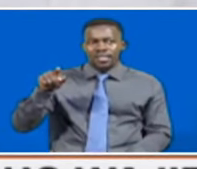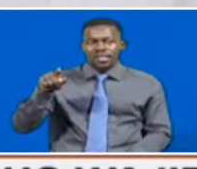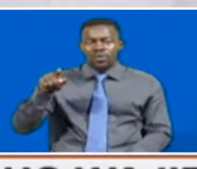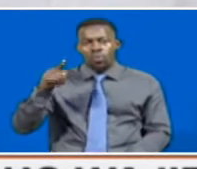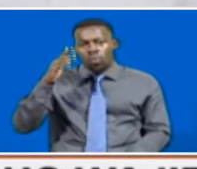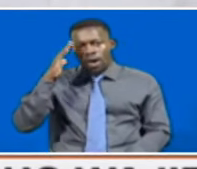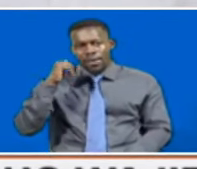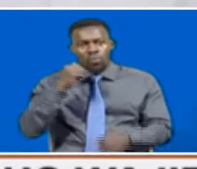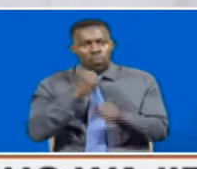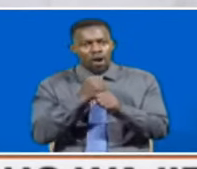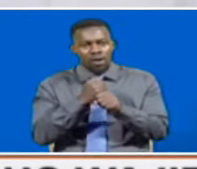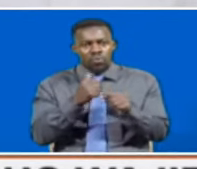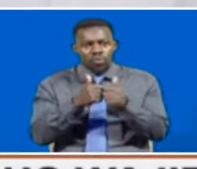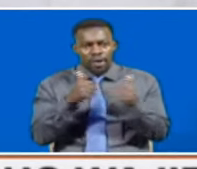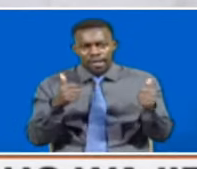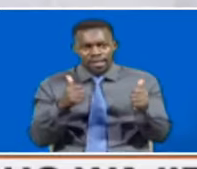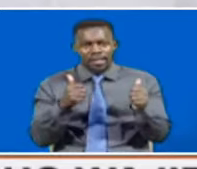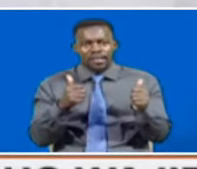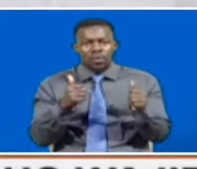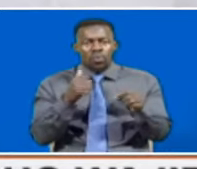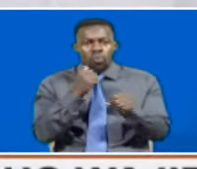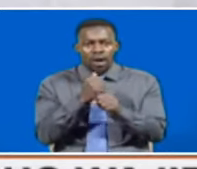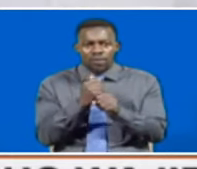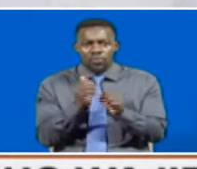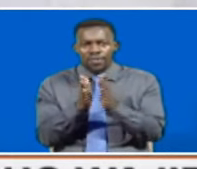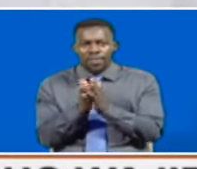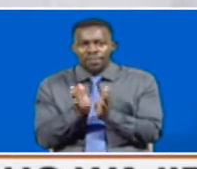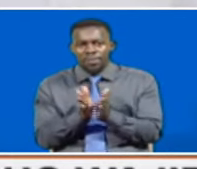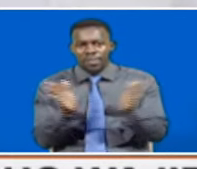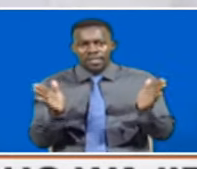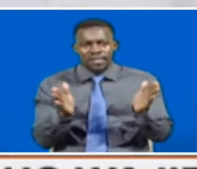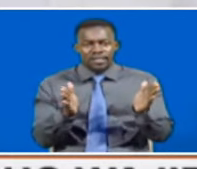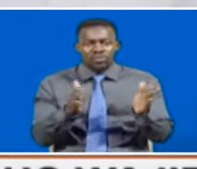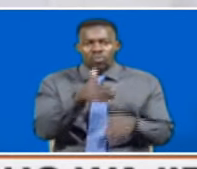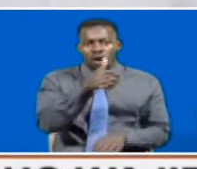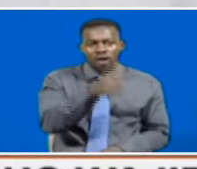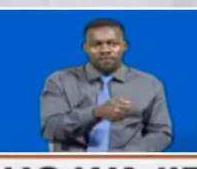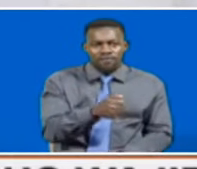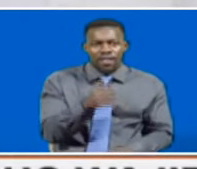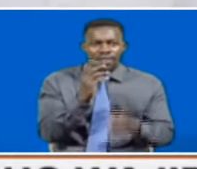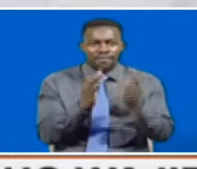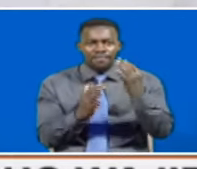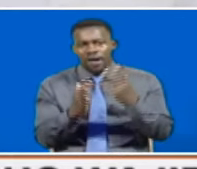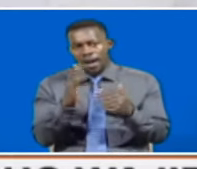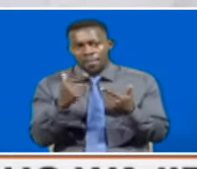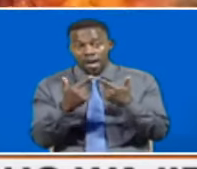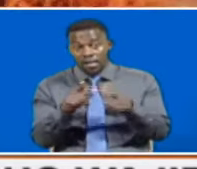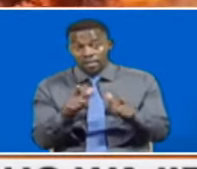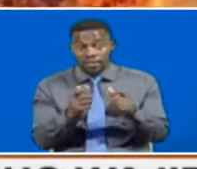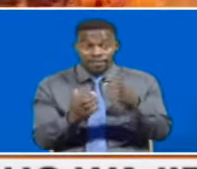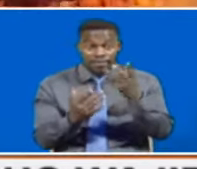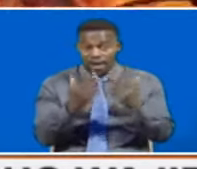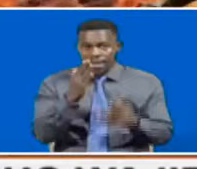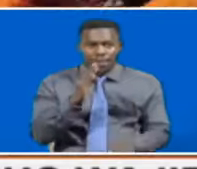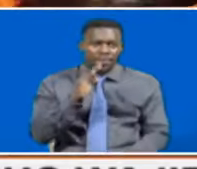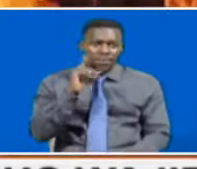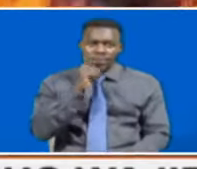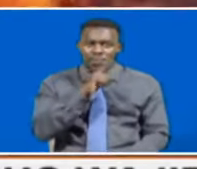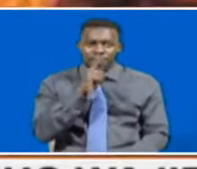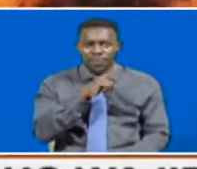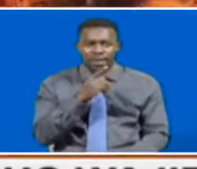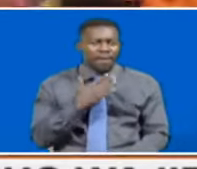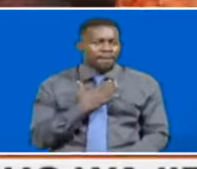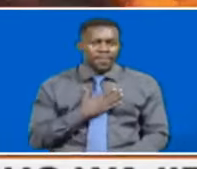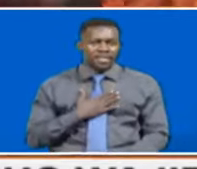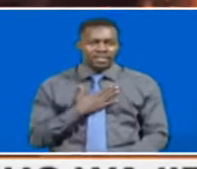pamoja na wananchi katika hali ya kuzima hiyo moto. Lakini moto ilienea kwa vikali. Kwa hivyo maombi yetu